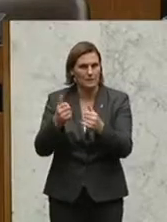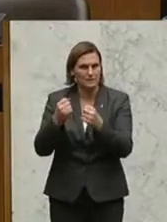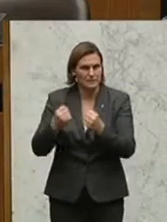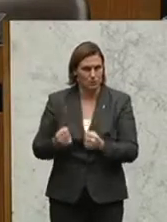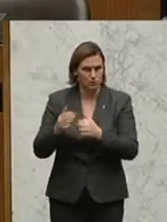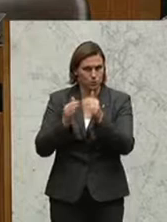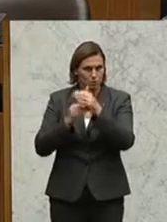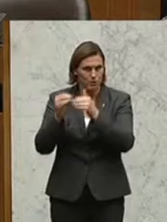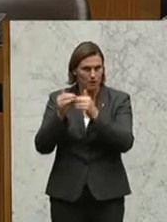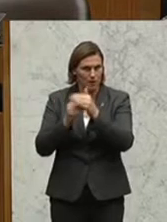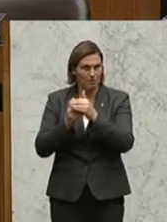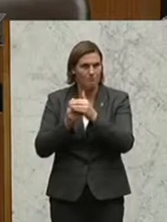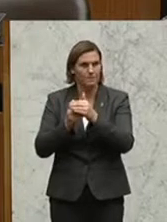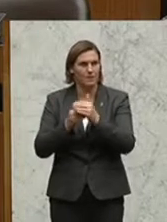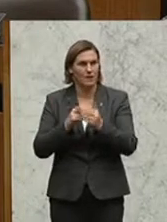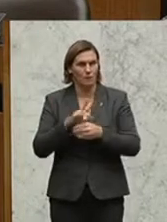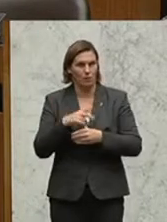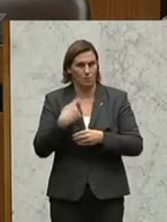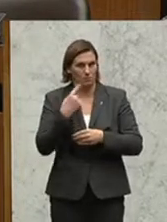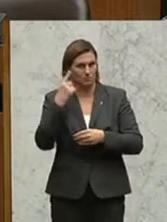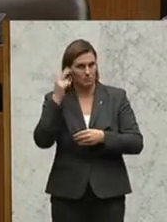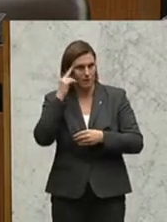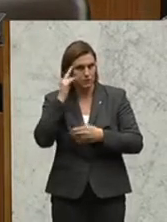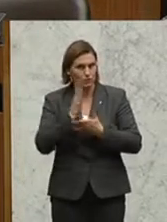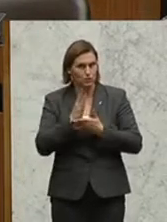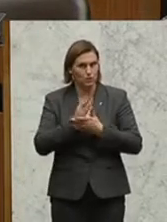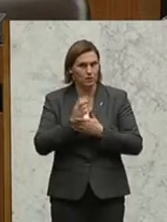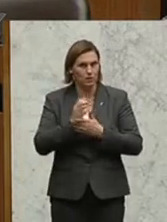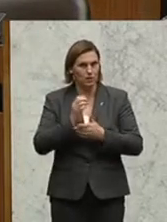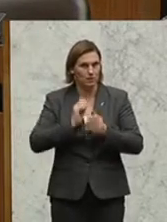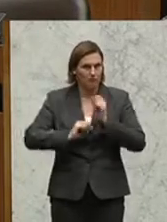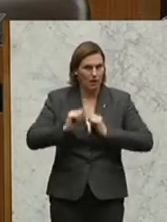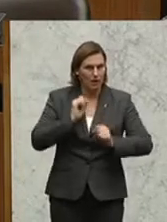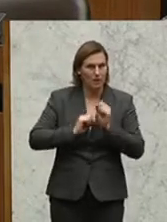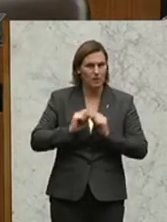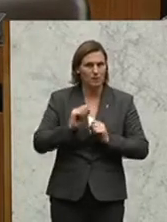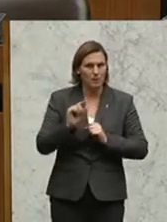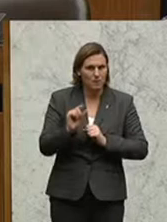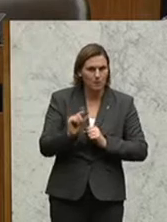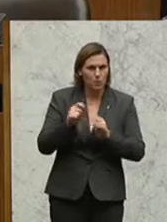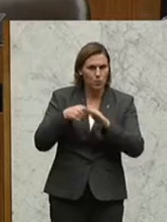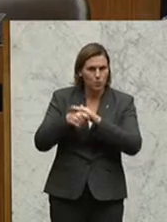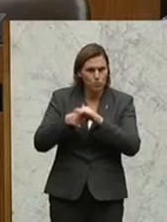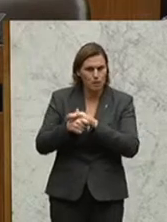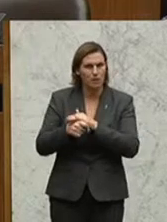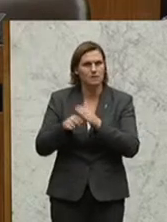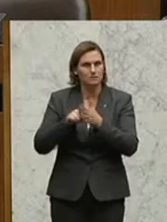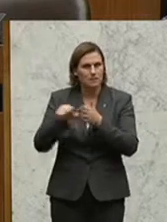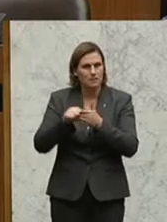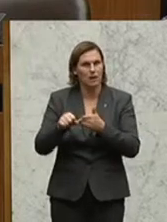Unterhaltssicherungssystems. Denn wir wissen, mangelhafte, zu geringe Unterhaltszahlungen sind die Hauptursache